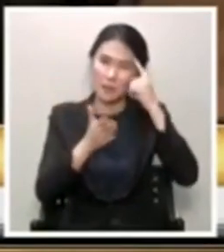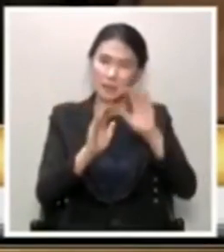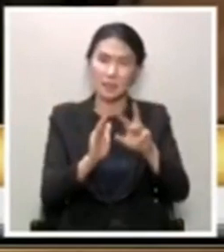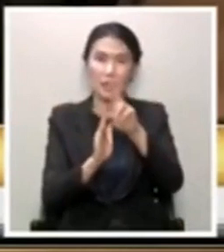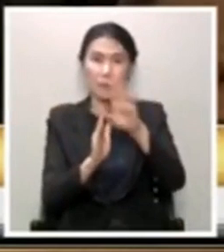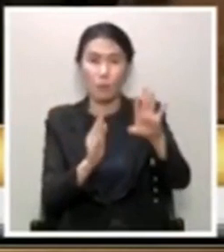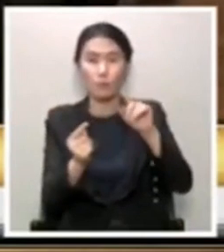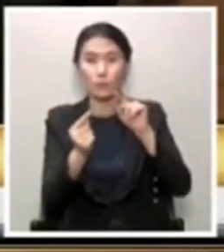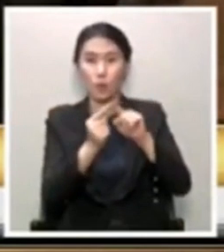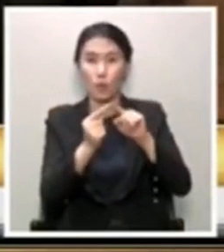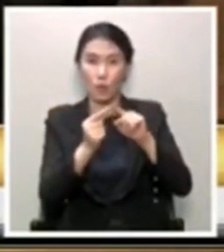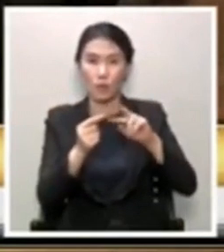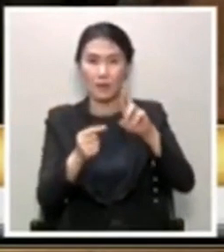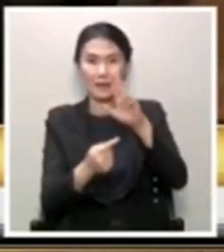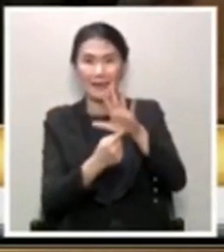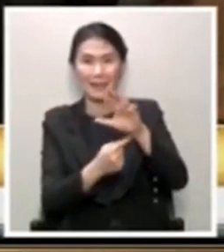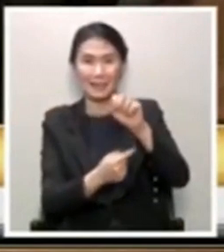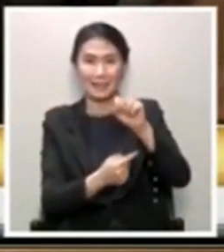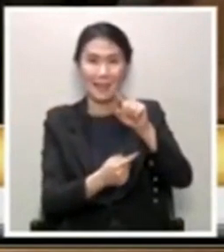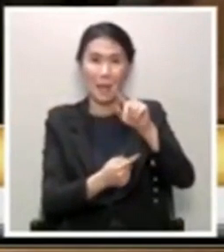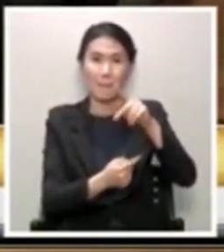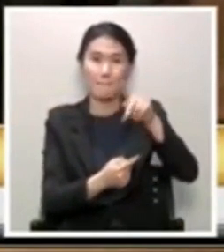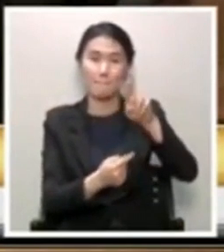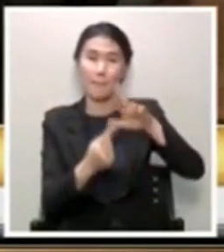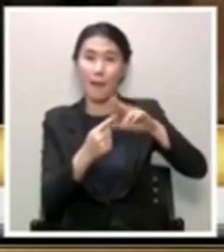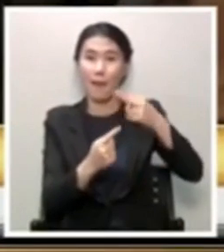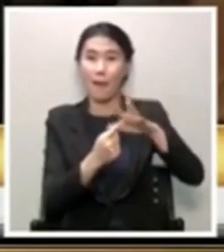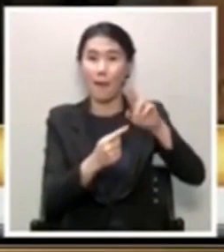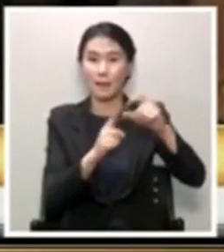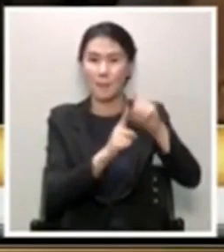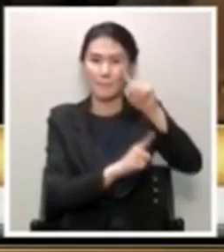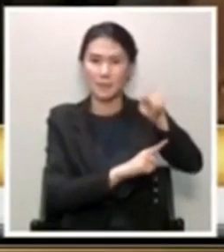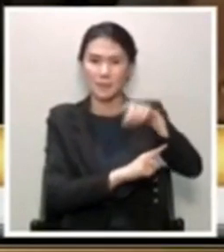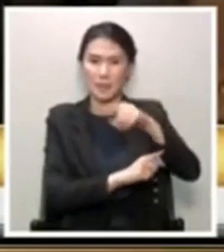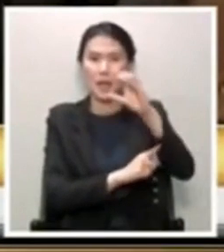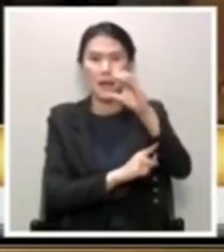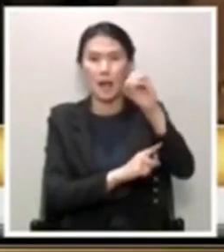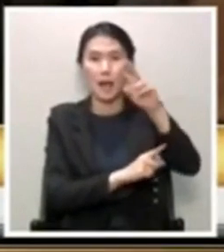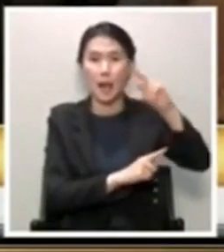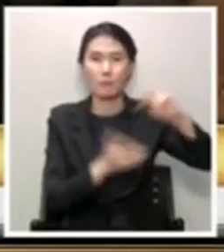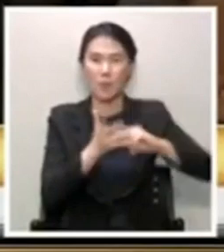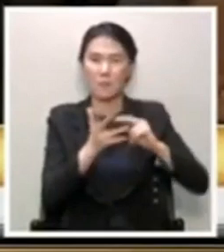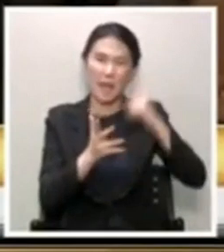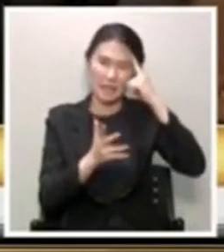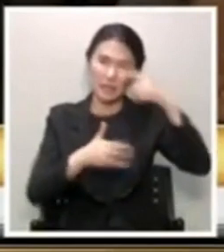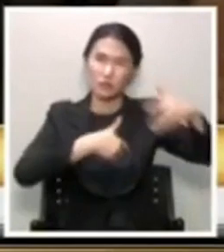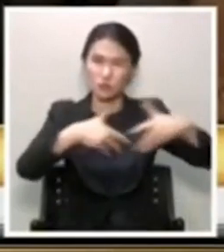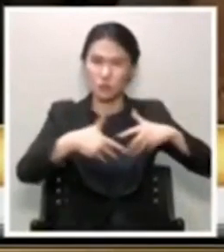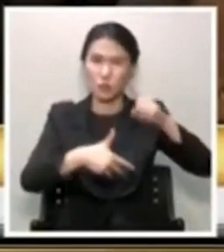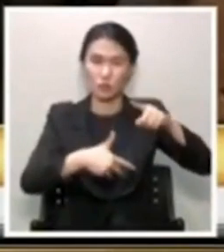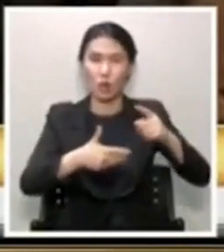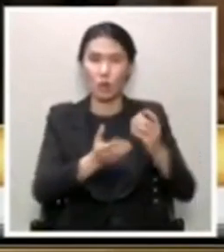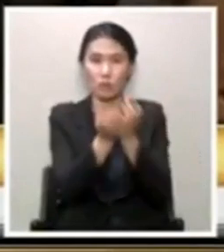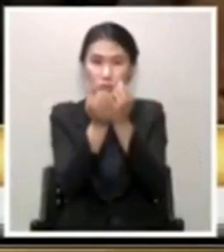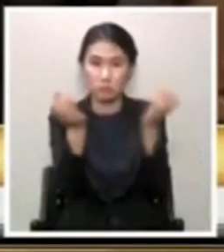ประหารเข้าไปอยู่ในรัฐธรรมนูญเรียบร้อยหรือที่ในภาษาอังกฤษเรียกกันว่า constitutionalization of coup d'état เอ